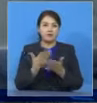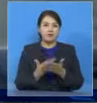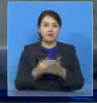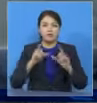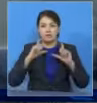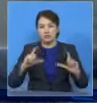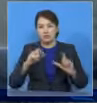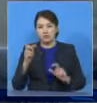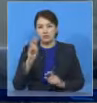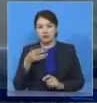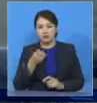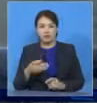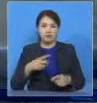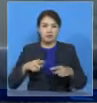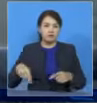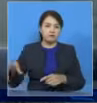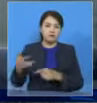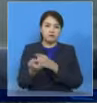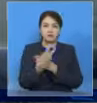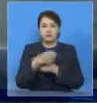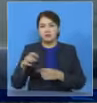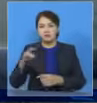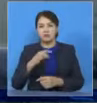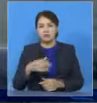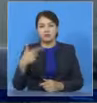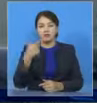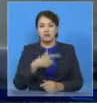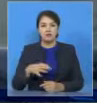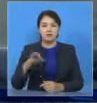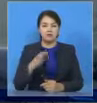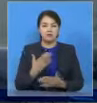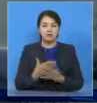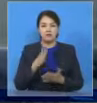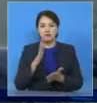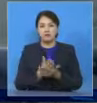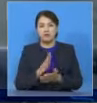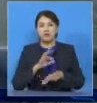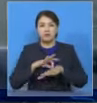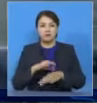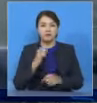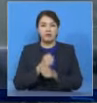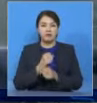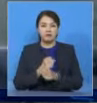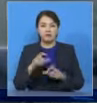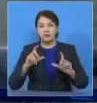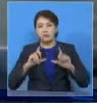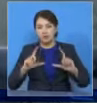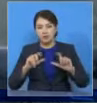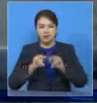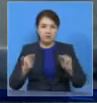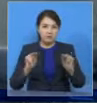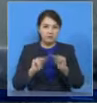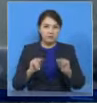село Караул-Кельды приезжают со всех районов и соседней Атырауской области. Здесь также будут проводить квалификационное тестирование